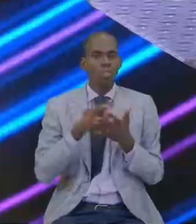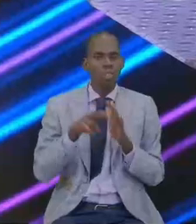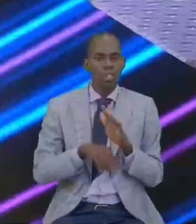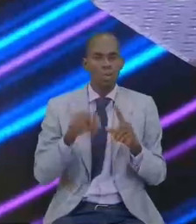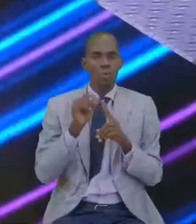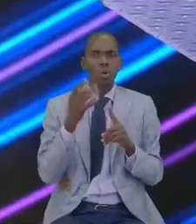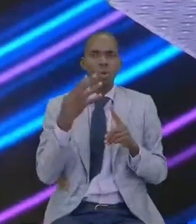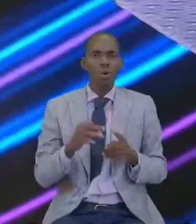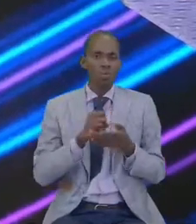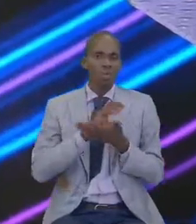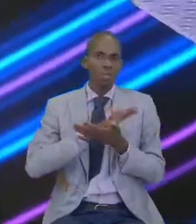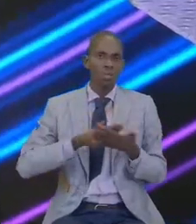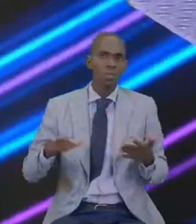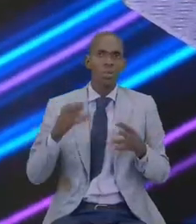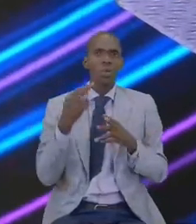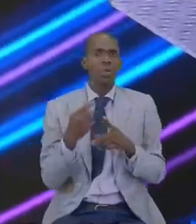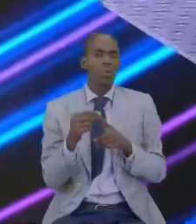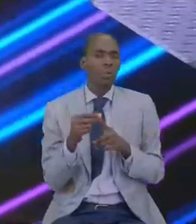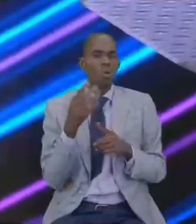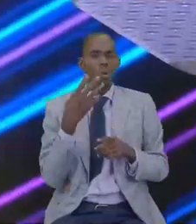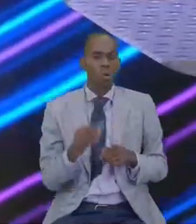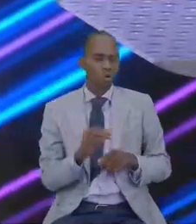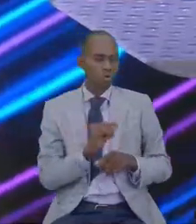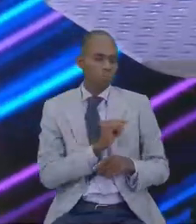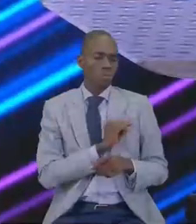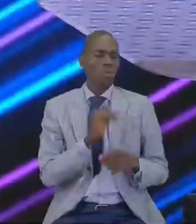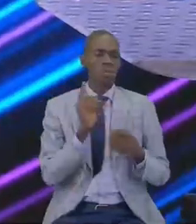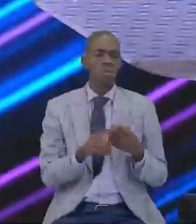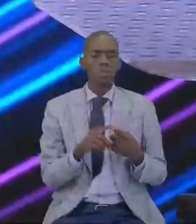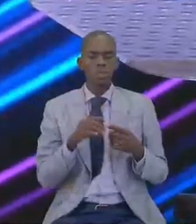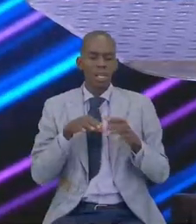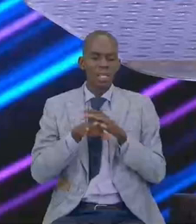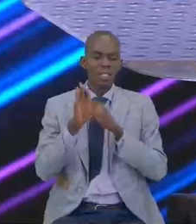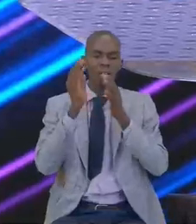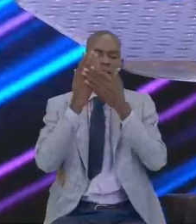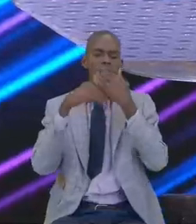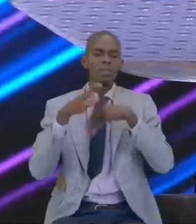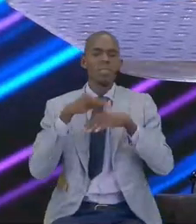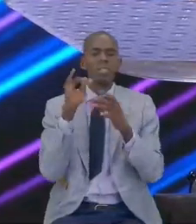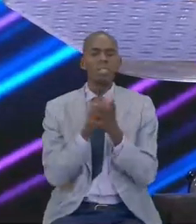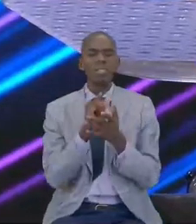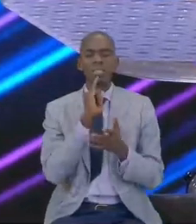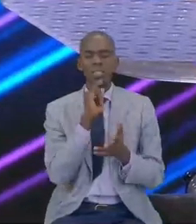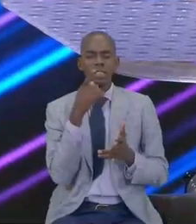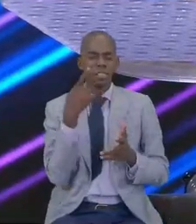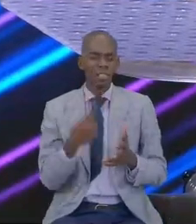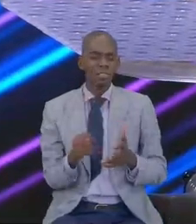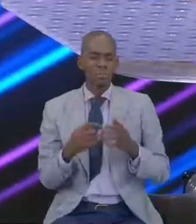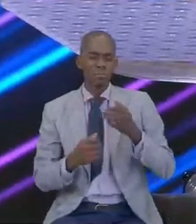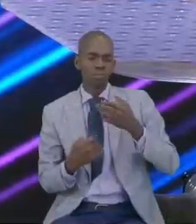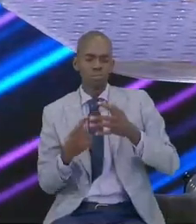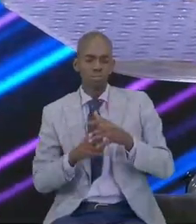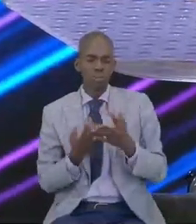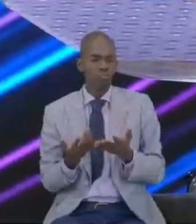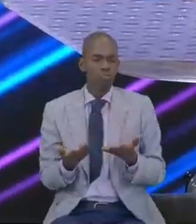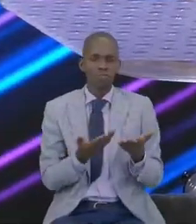la parole sur la qualification pour aller au ciel. Ça, c'est le fondement sur lequel nous bâtissons nos vies. Il